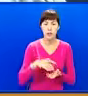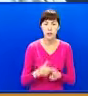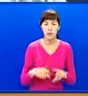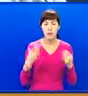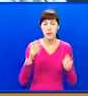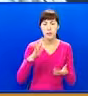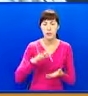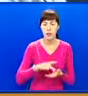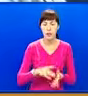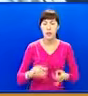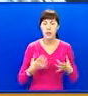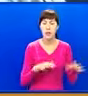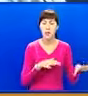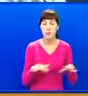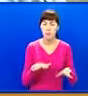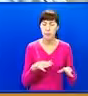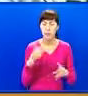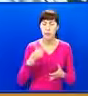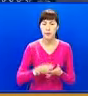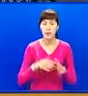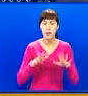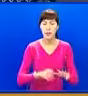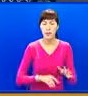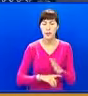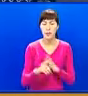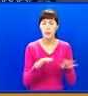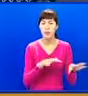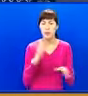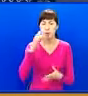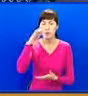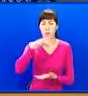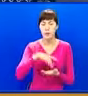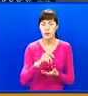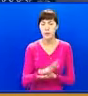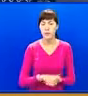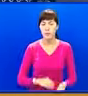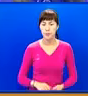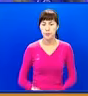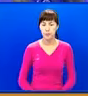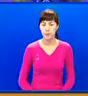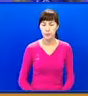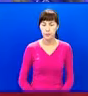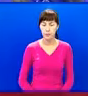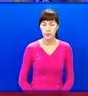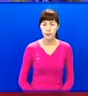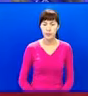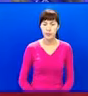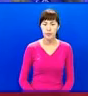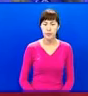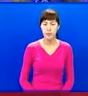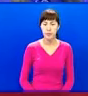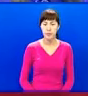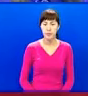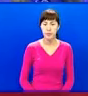орай мерекелік концерт қойған болатын. Қасиетті мекенде бастау алған шара шымкенттіктердің де жүрегіне жол тапты. Перизат Биназарқызы, Әли